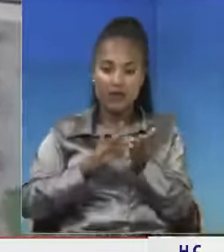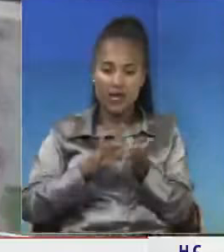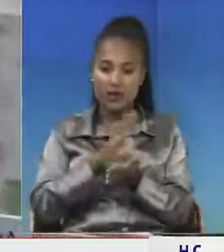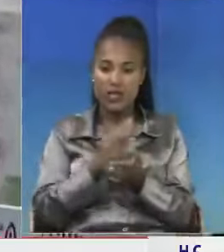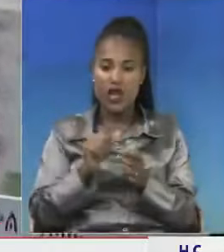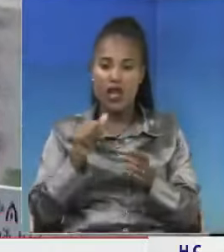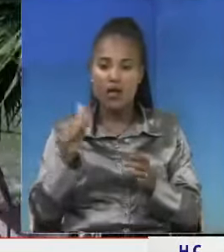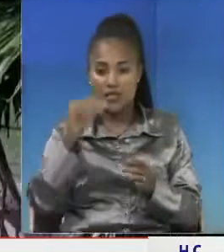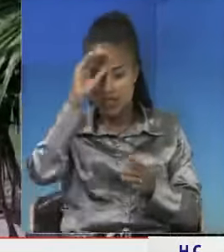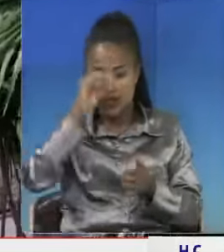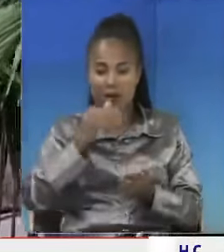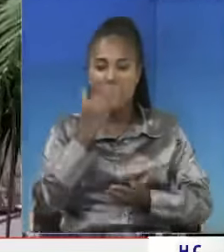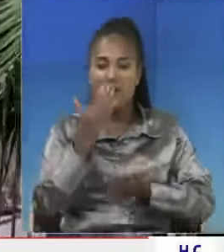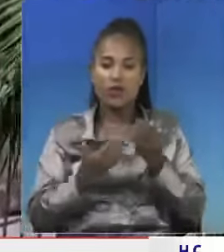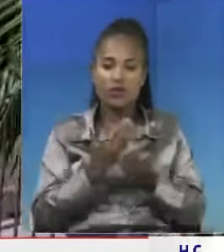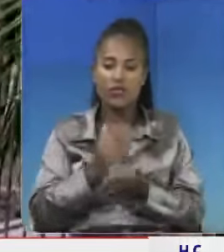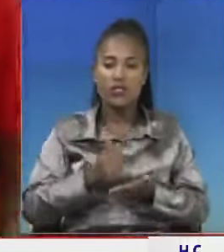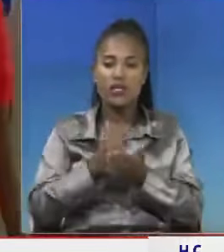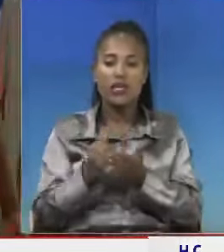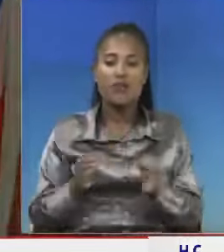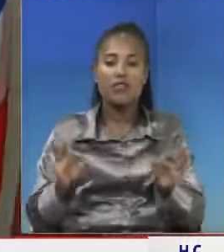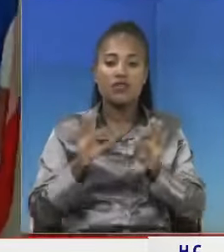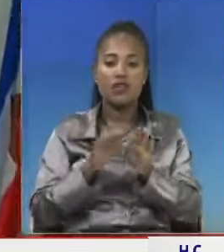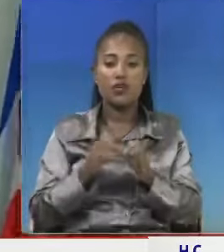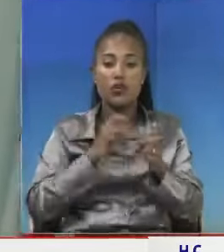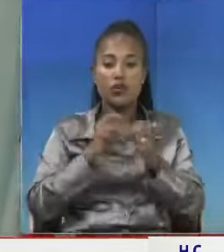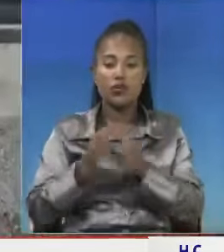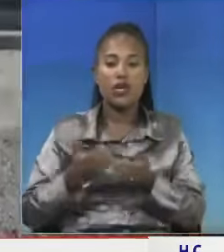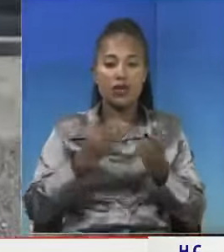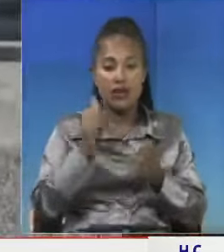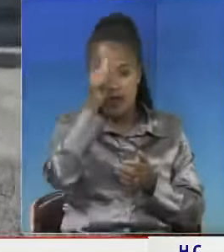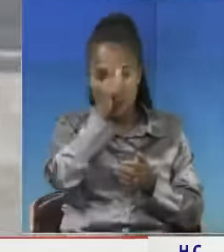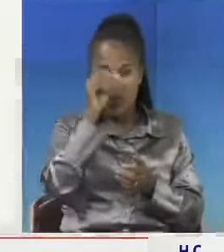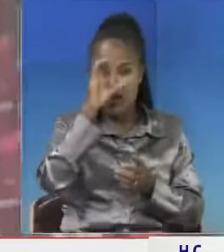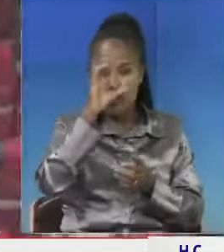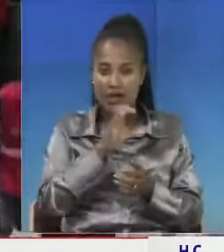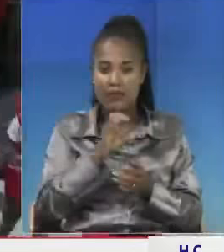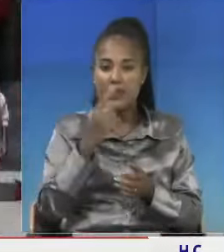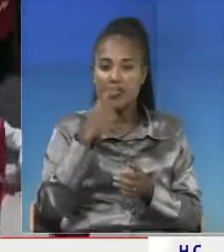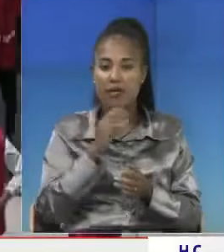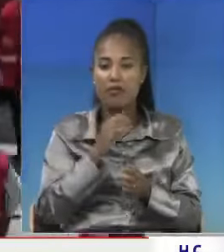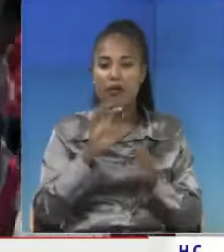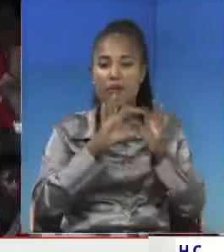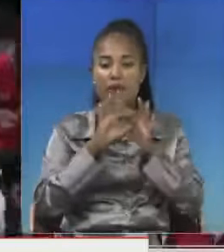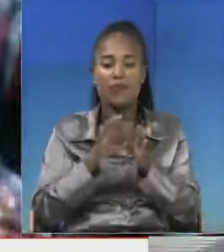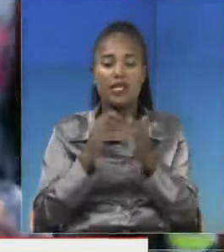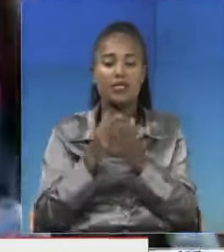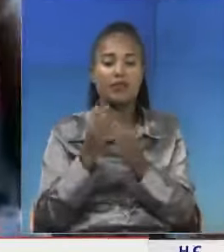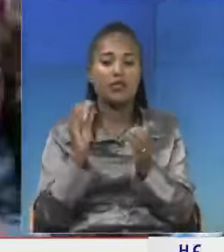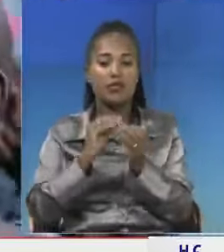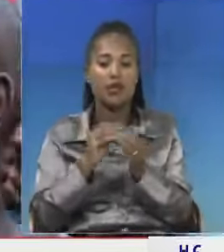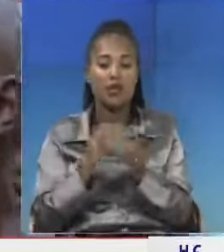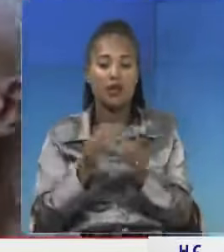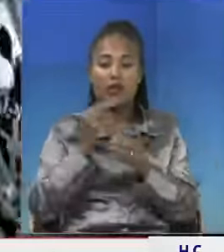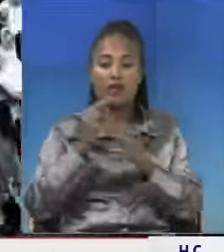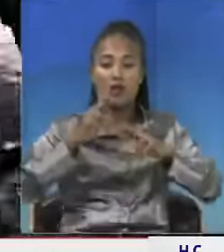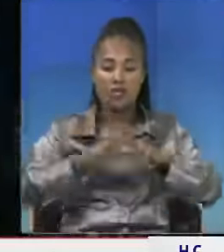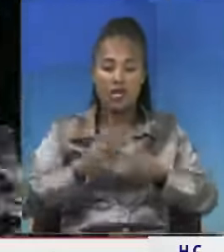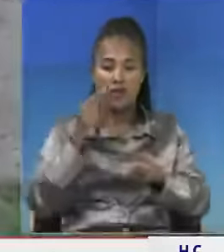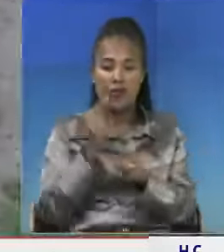መድኃኒቶችንና ሌሎች ሰብአዊ ግልጋሎቶችን እርዳታ ለሚሹ ወገኖች ያቀርባል። የኢትዮጵያ ቀይ መስቀል ማህበር ማህበሩ ከዚህ በተጨማሪ የምግብ